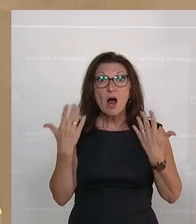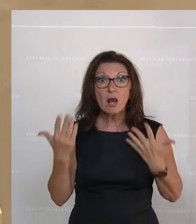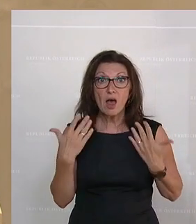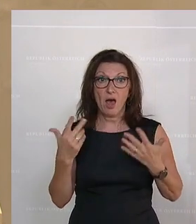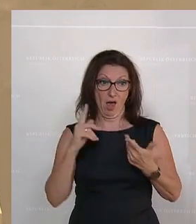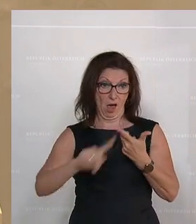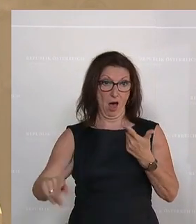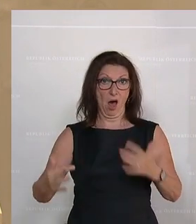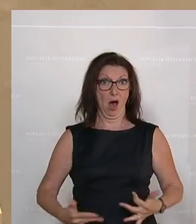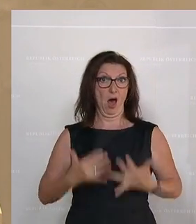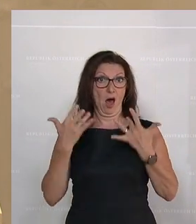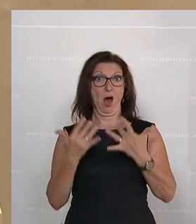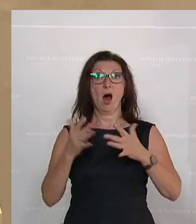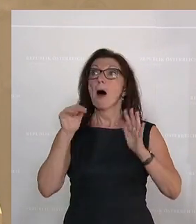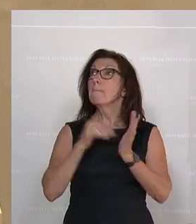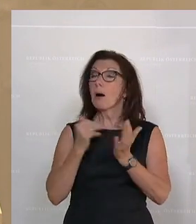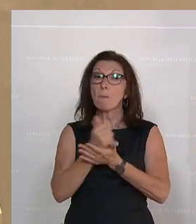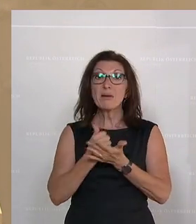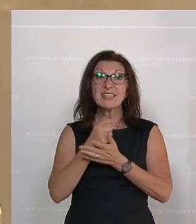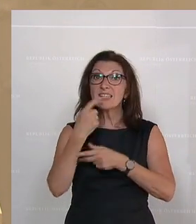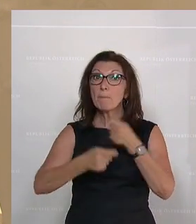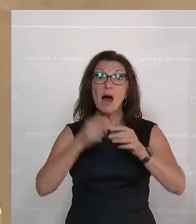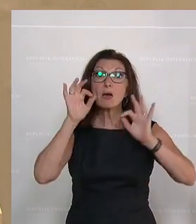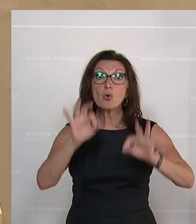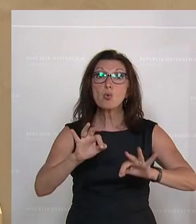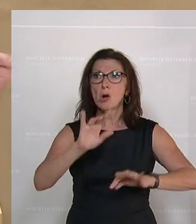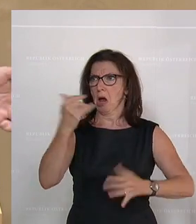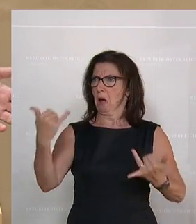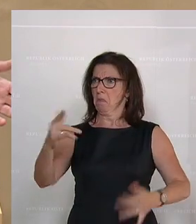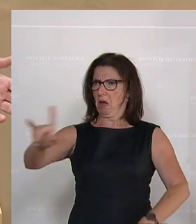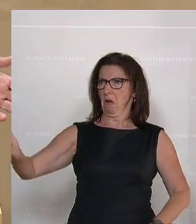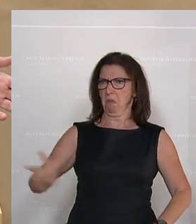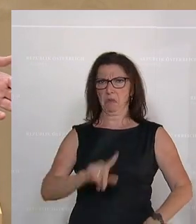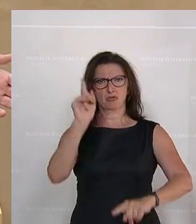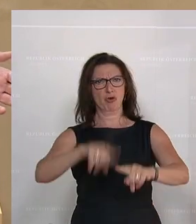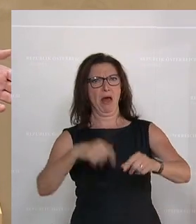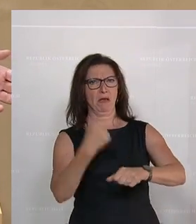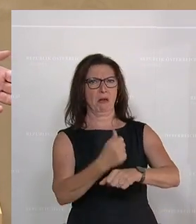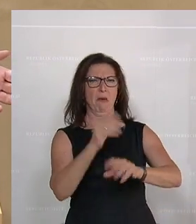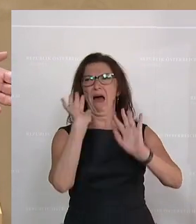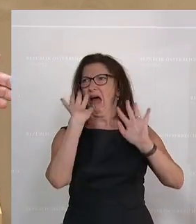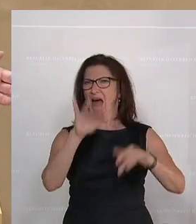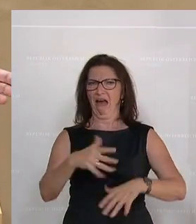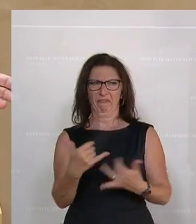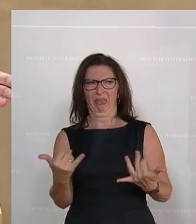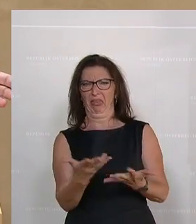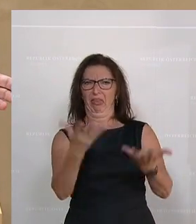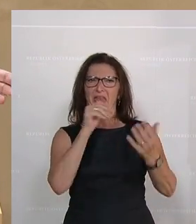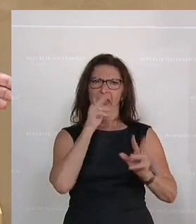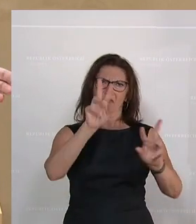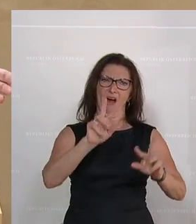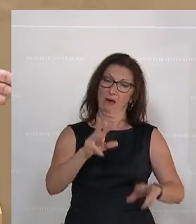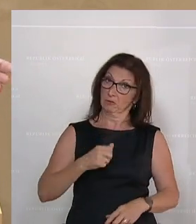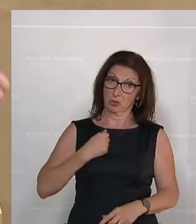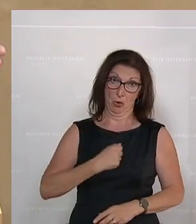einer guten medizinischen behandlung liebe kolleginnen und kollegen sich da heraus zu stellen und das ganze kleinzureden unsere zu tun ist auch bisher kein thema sorry to say